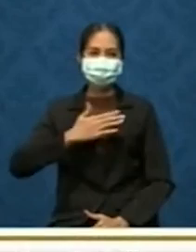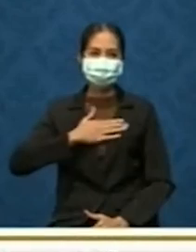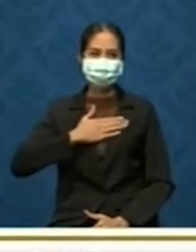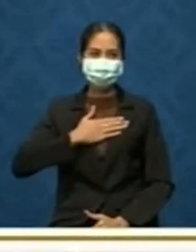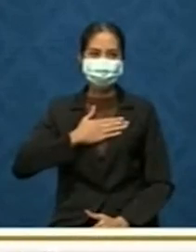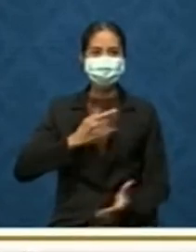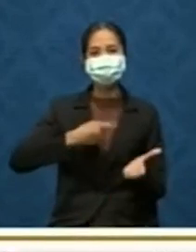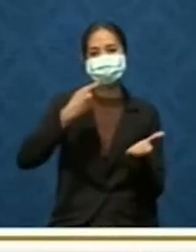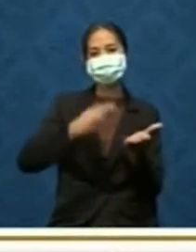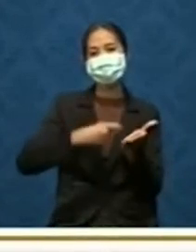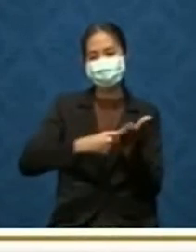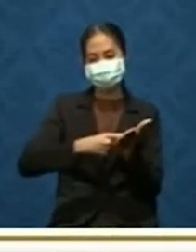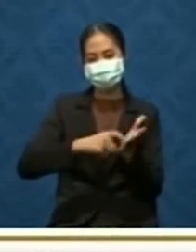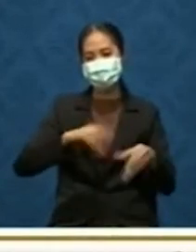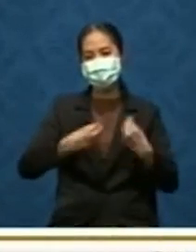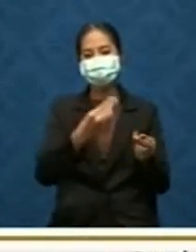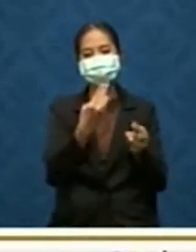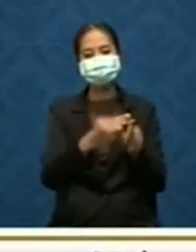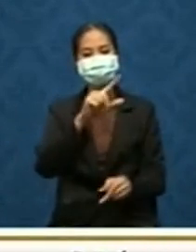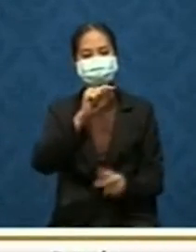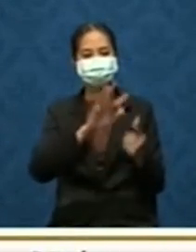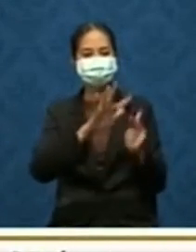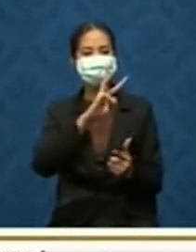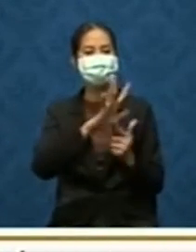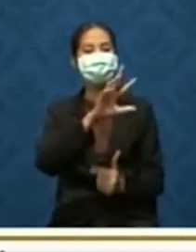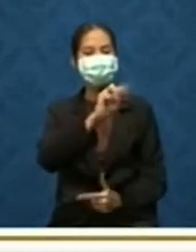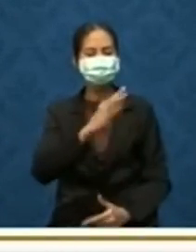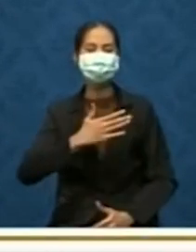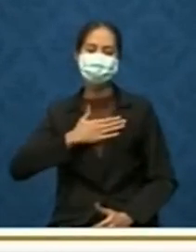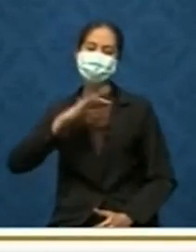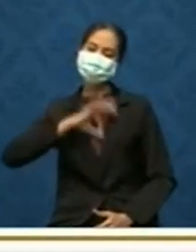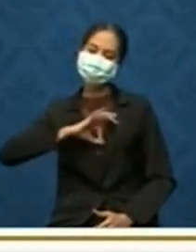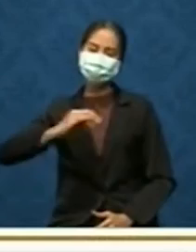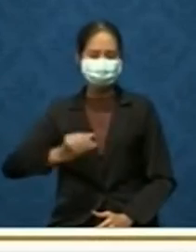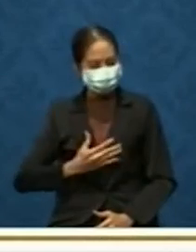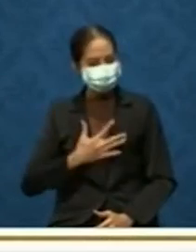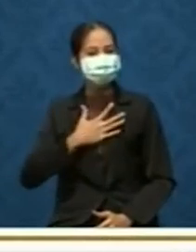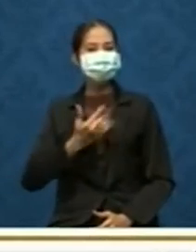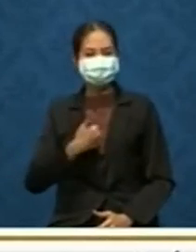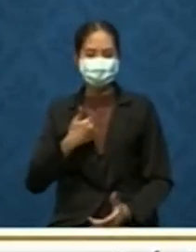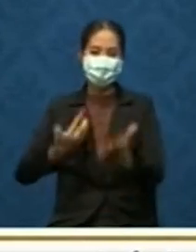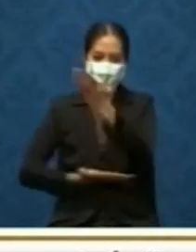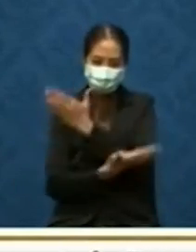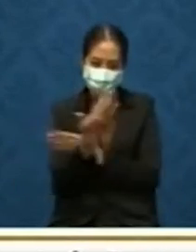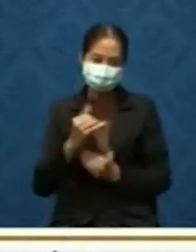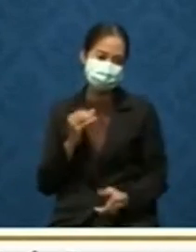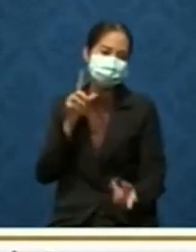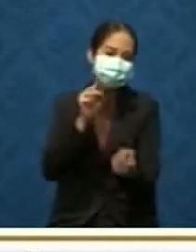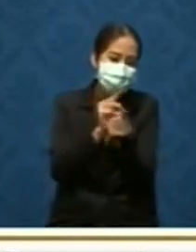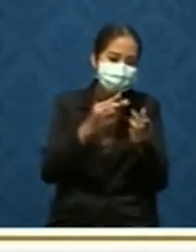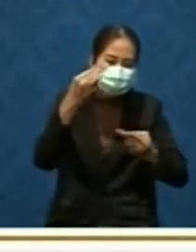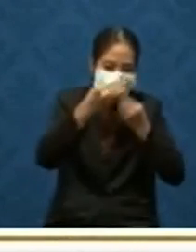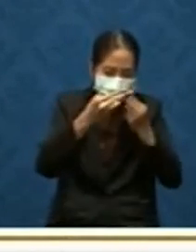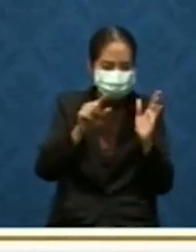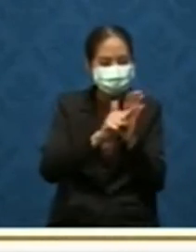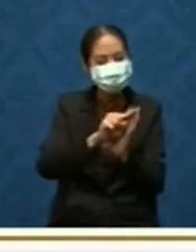ของคุณตะวันด้วยความภาคภูมิใจครับผมถึงได้มีโอกาสที่จะเข้าเยี่ยมเขาสองสามครั้งและ